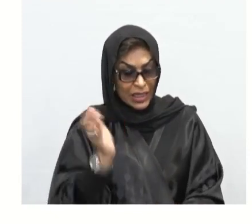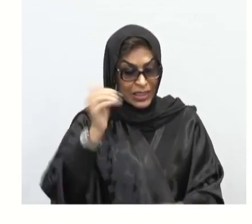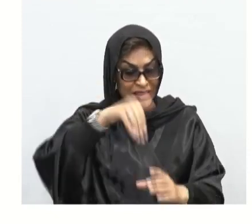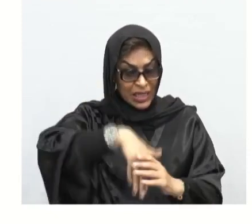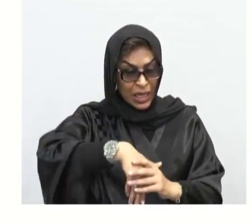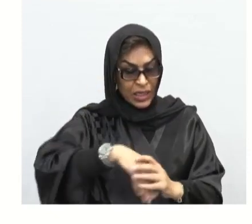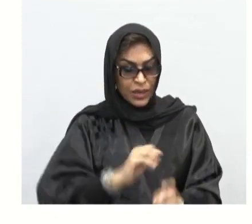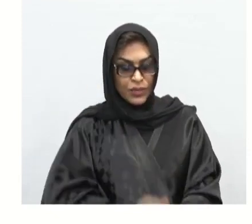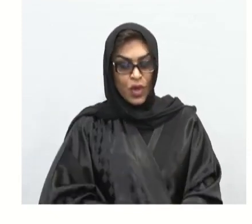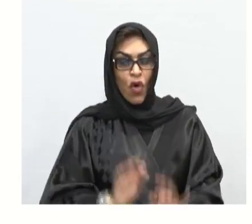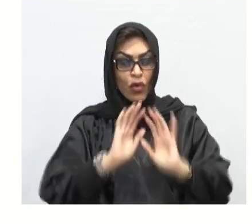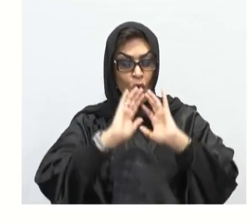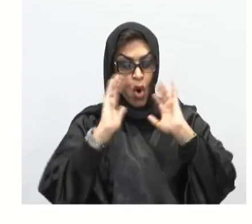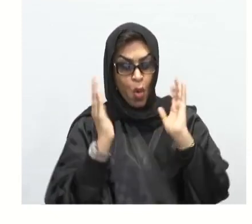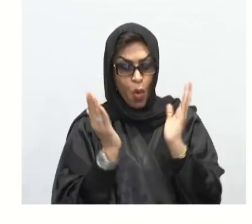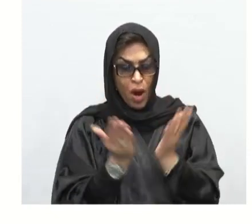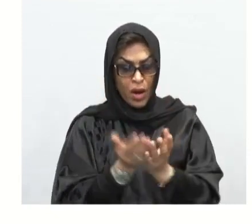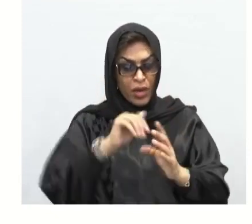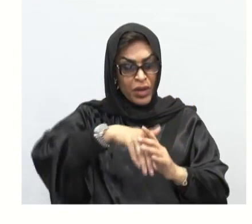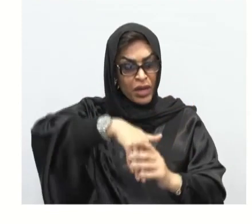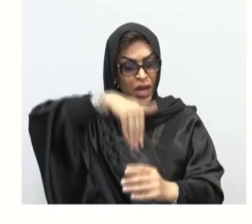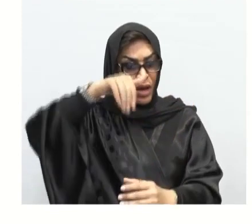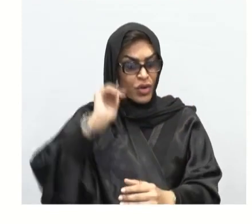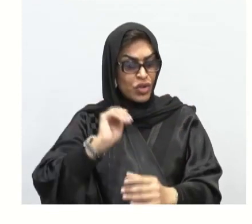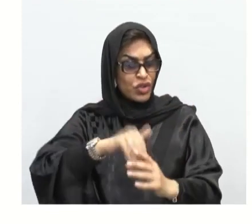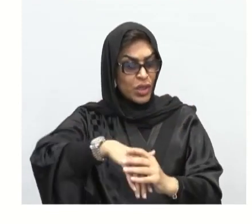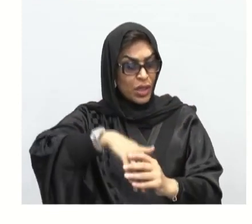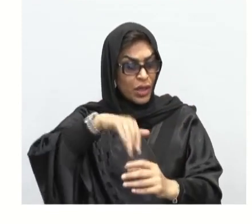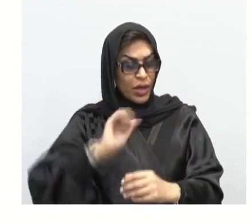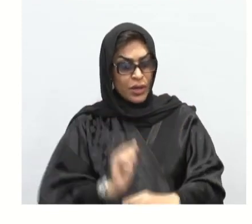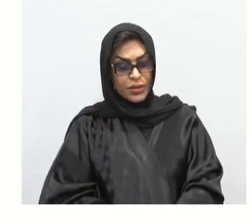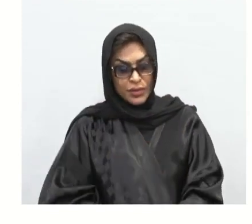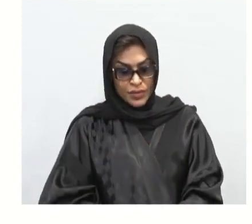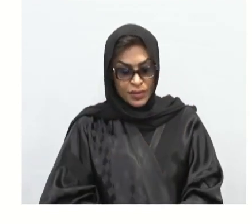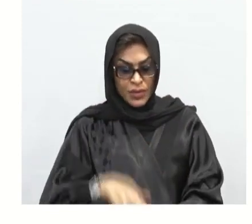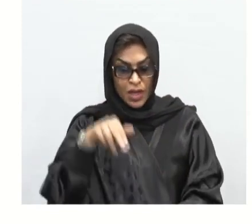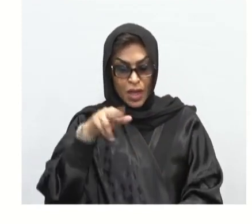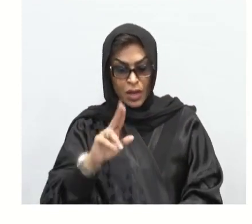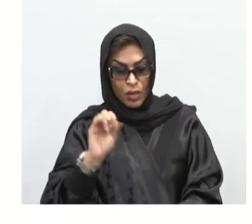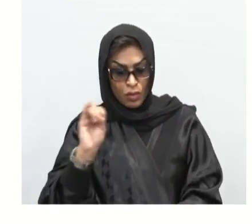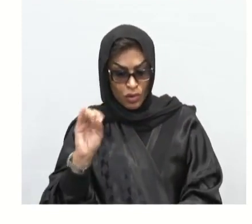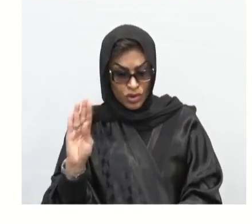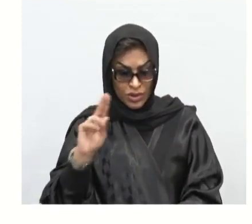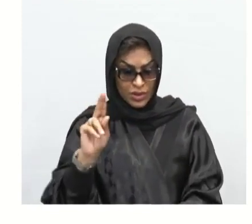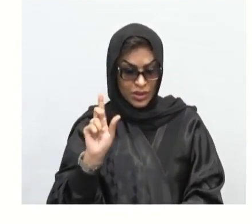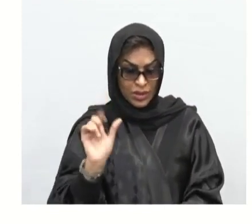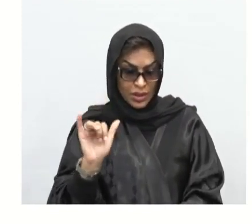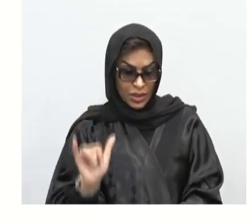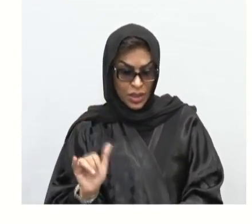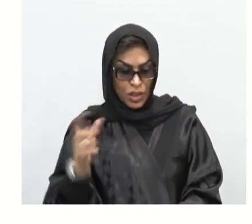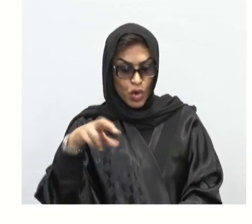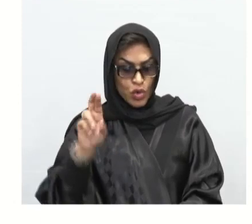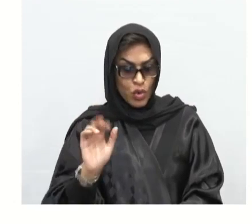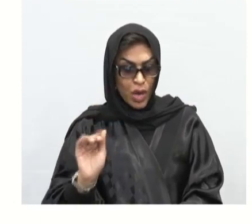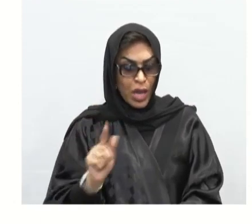داخليه انطلقنا بعد ذلك للحديث عن ما بعدها وهي الكواكب الخارجيه المشتري